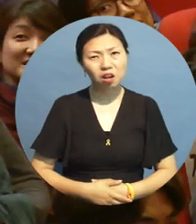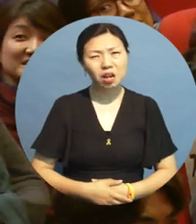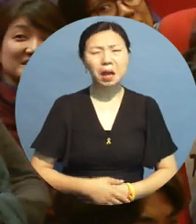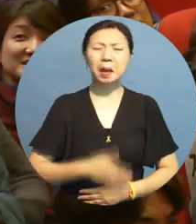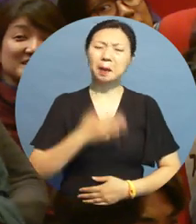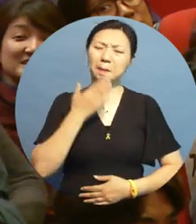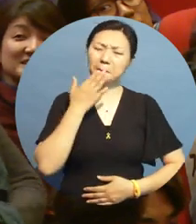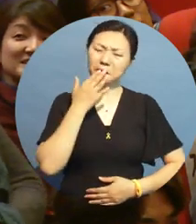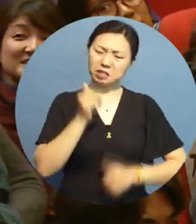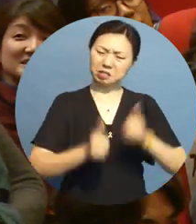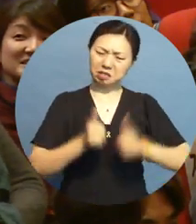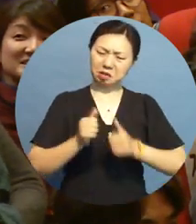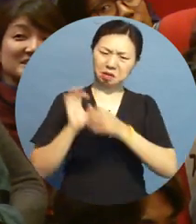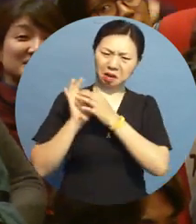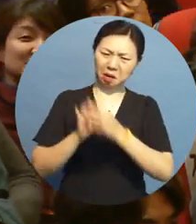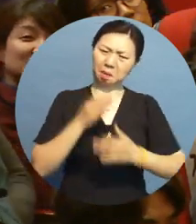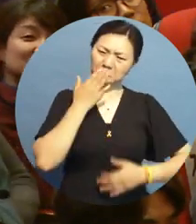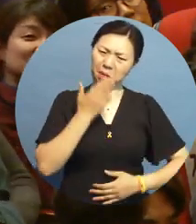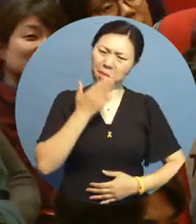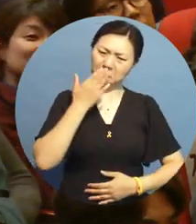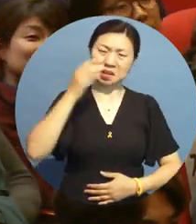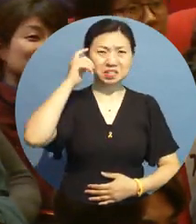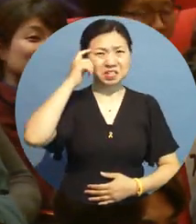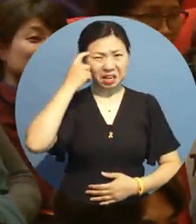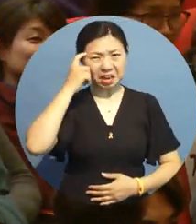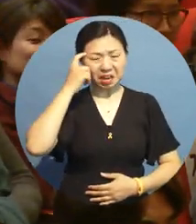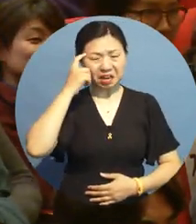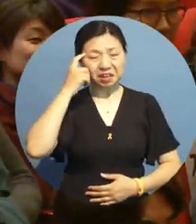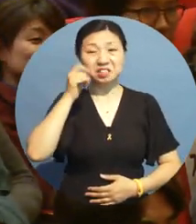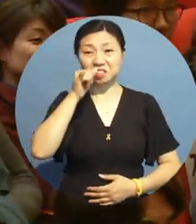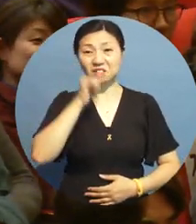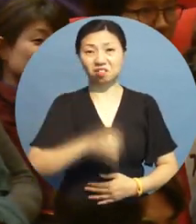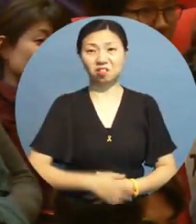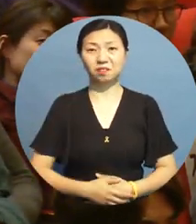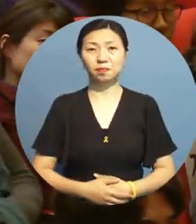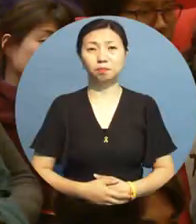하면 되지 않을까 하는 그런 생각이긴 한데.